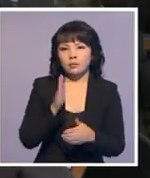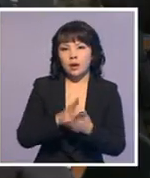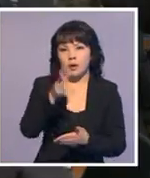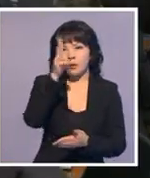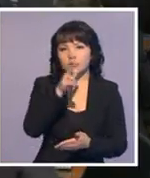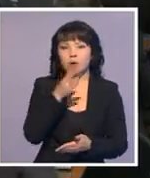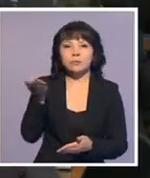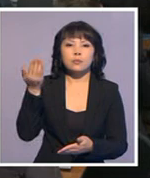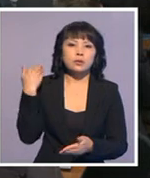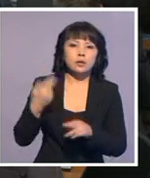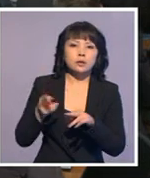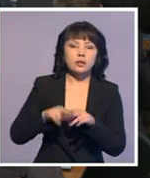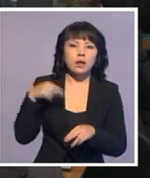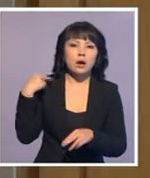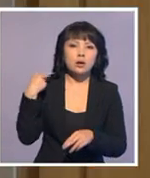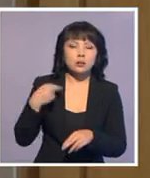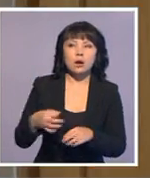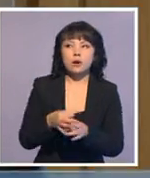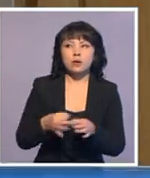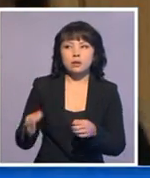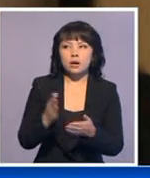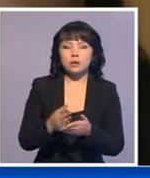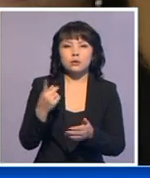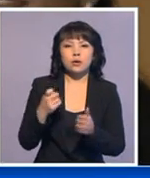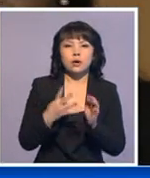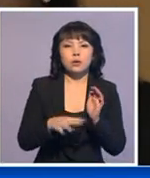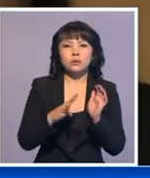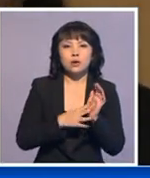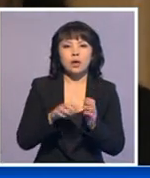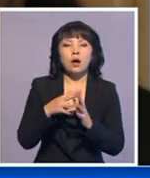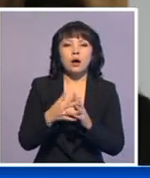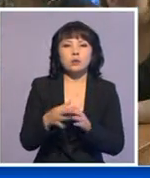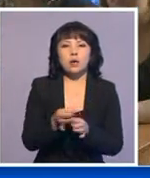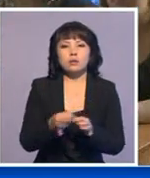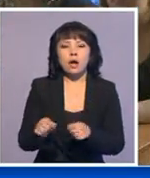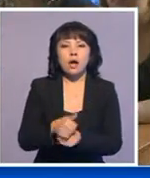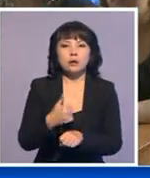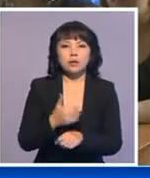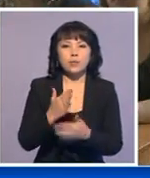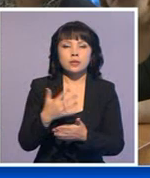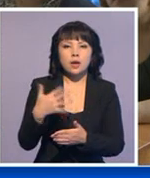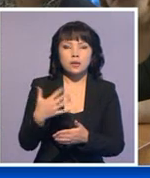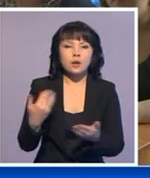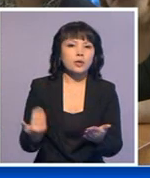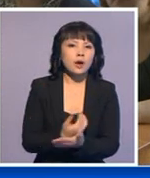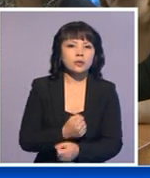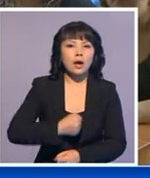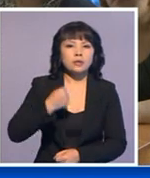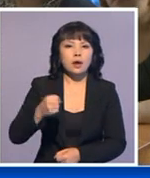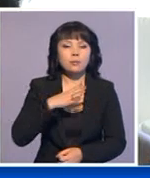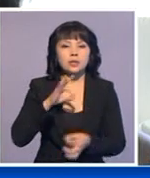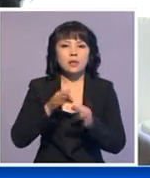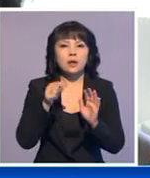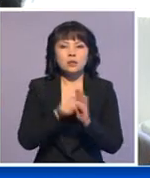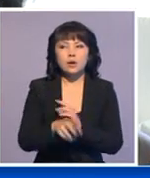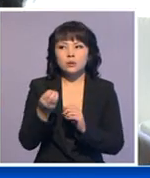ай бұрын Ақтөбе өңірінде сайланған 149 ауыл әкімінің 50-і мемлекеттік басқаруға алғаш рет келгендер. Бұл саланың қыр-сырын әлі де